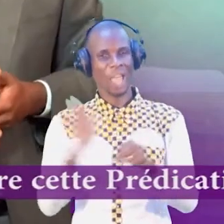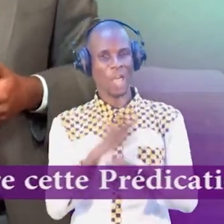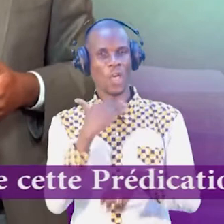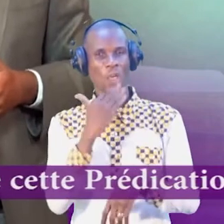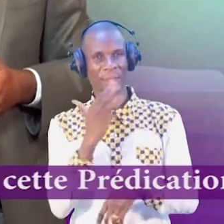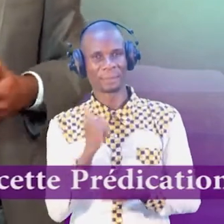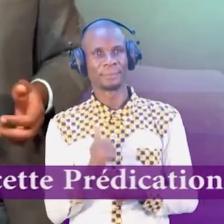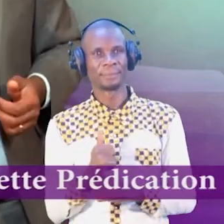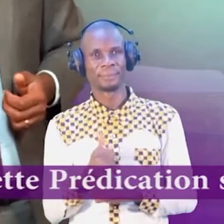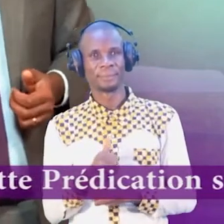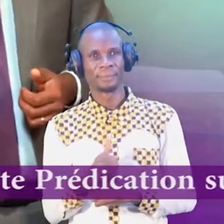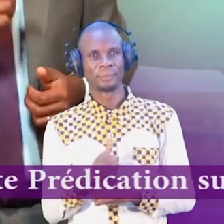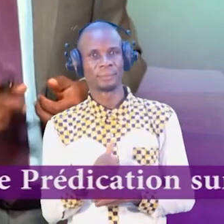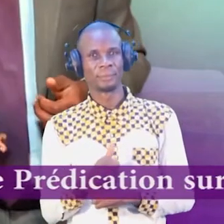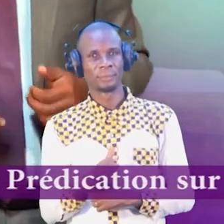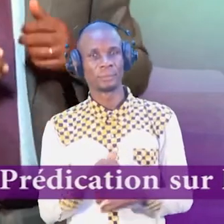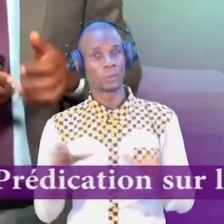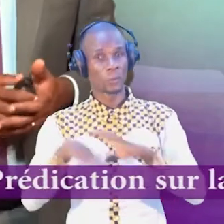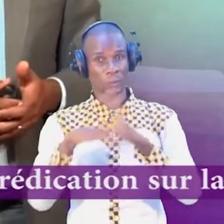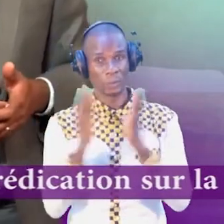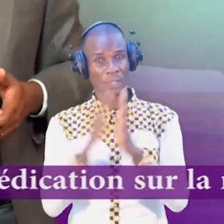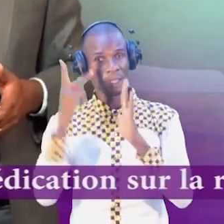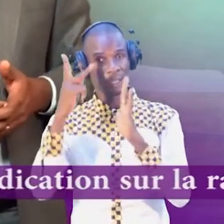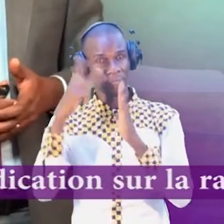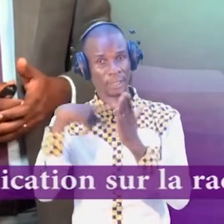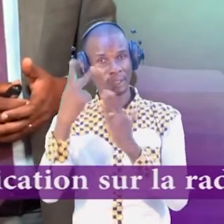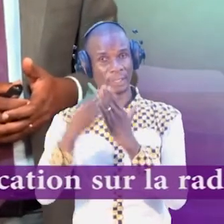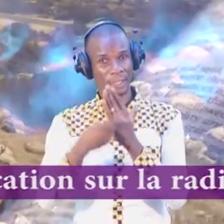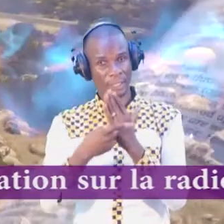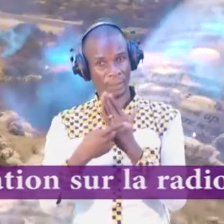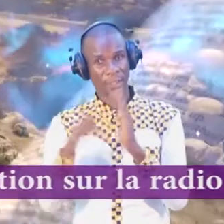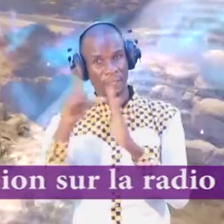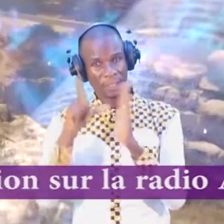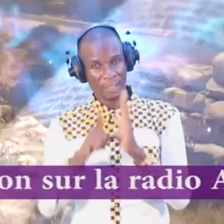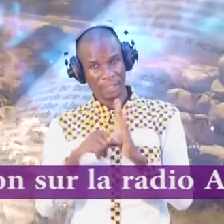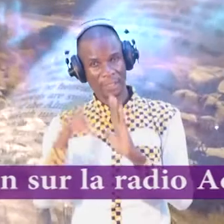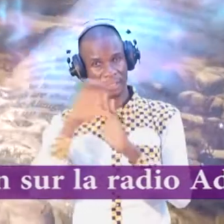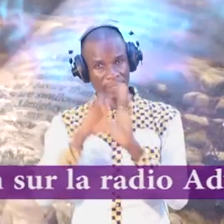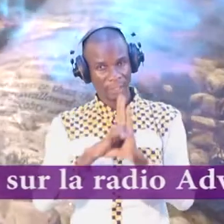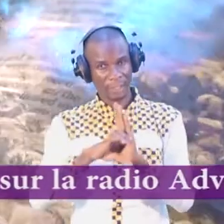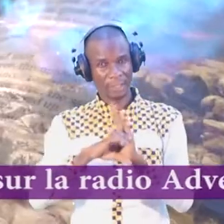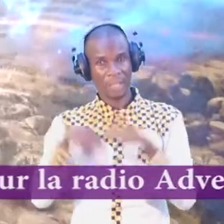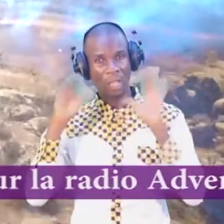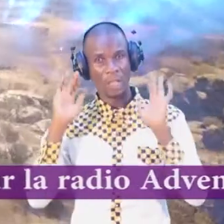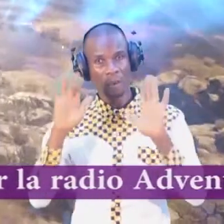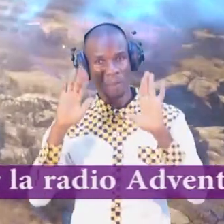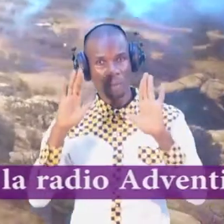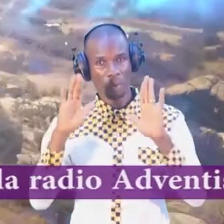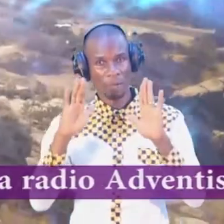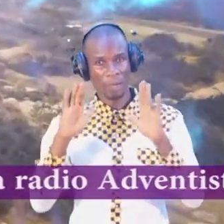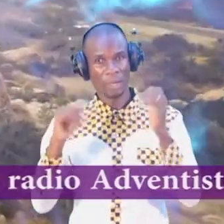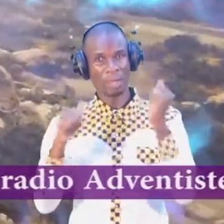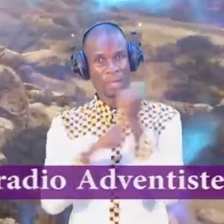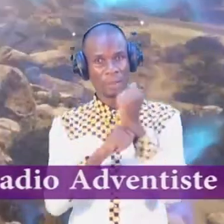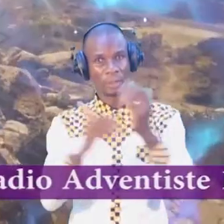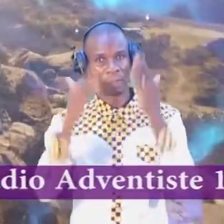binuete, boyeba na ko sepela, kati na nzambe. Nzamba zali kapable ya ko sili sabaposa na biso nyonso. Tala